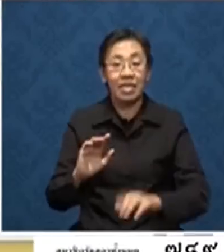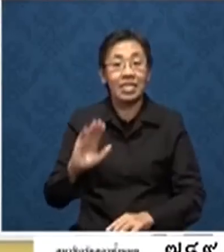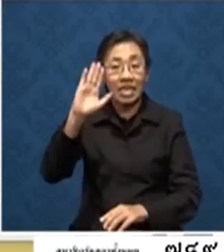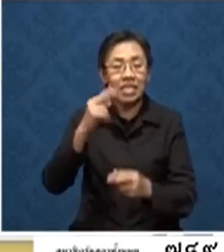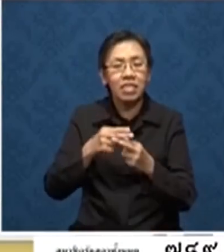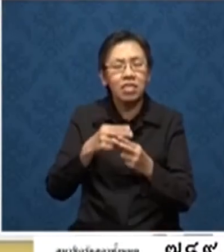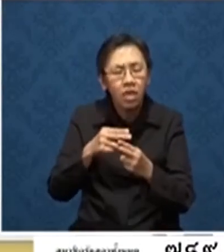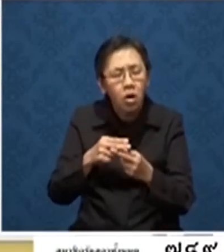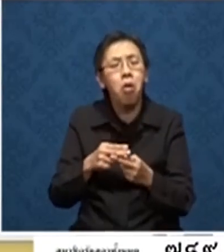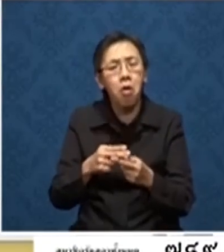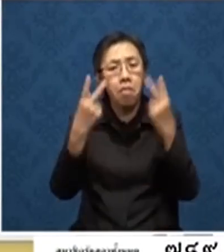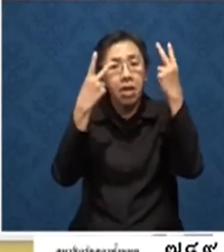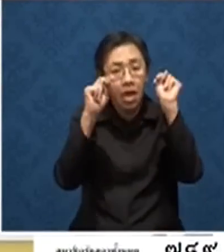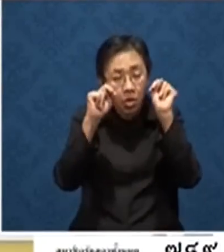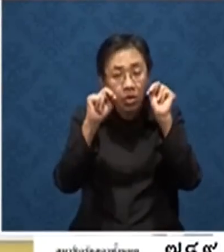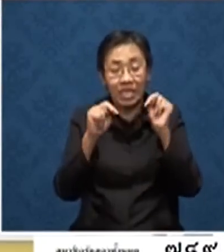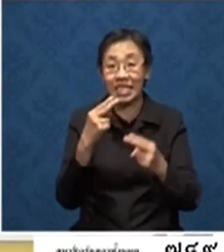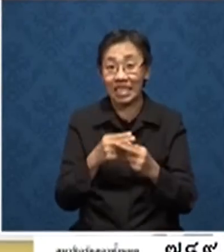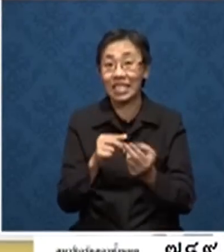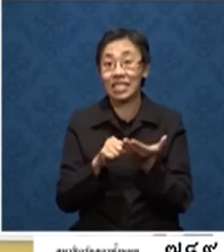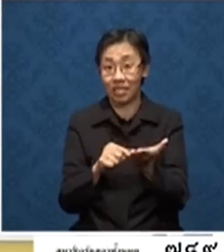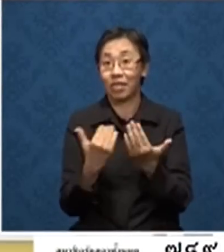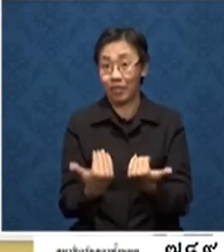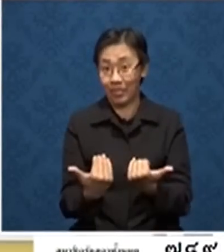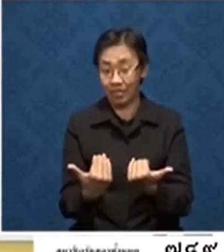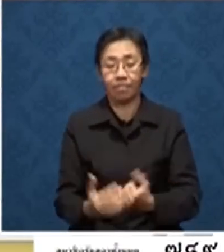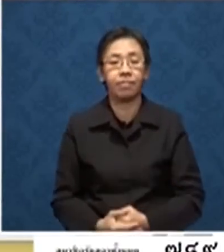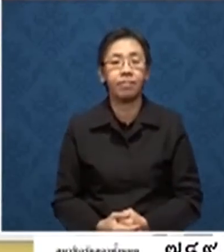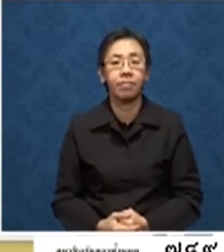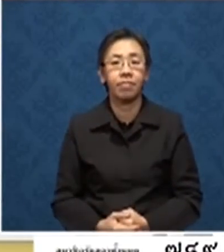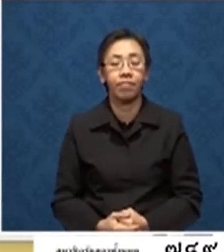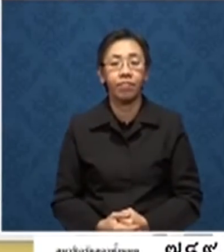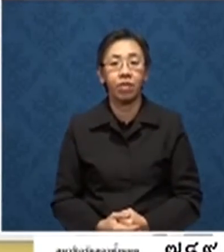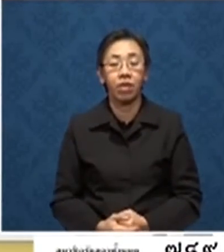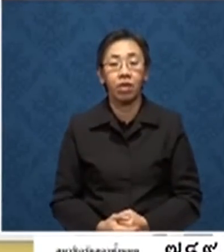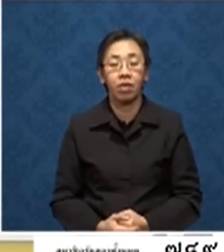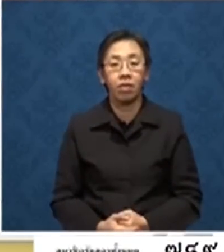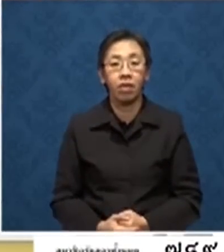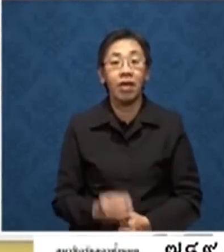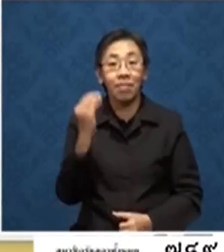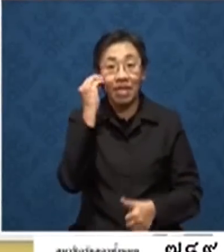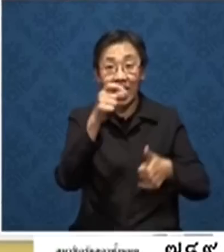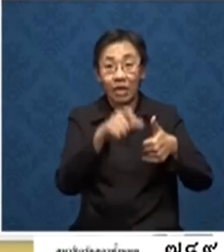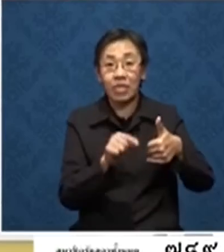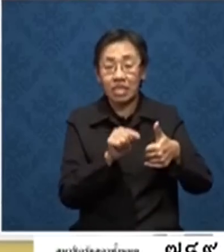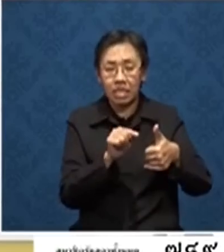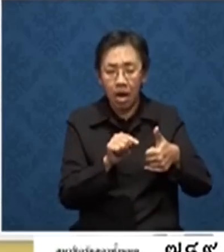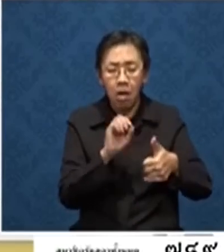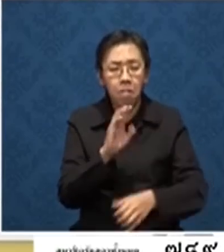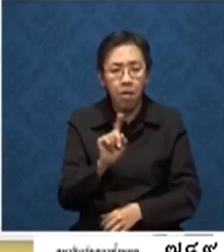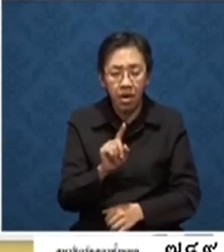ต่อที่ประชุมในวันนี้ที่จะเป็นนายกรัฐมนตรีเป็นคนเดียวที่ยืนยันว่า